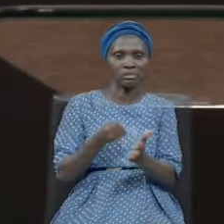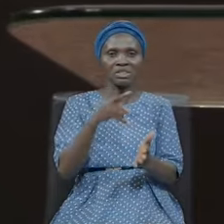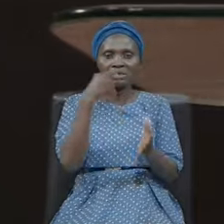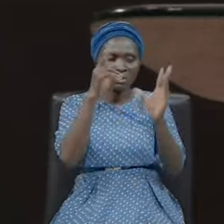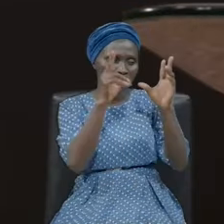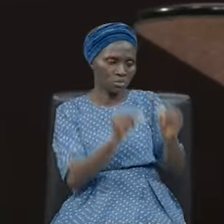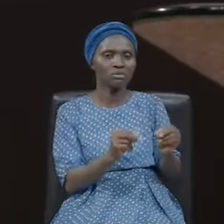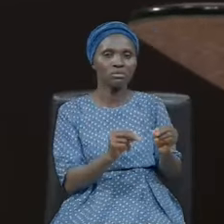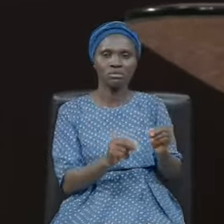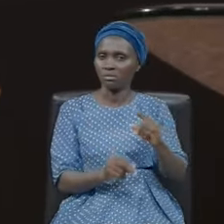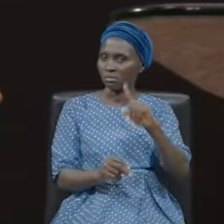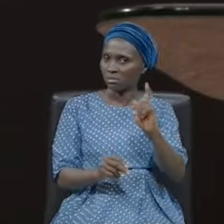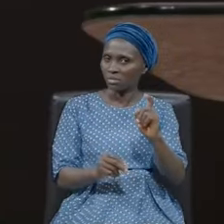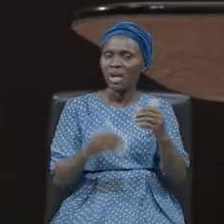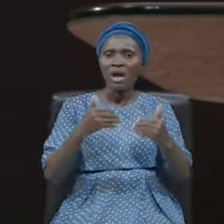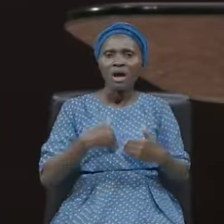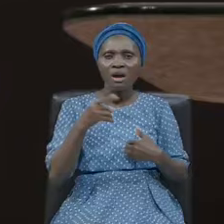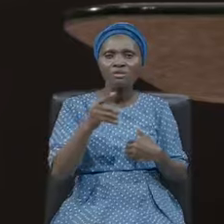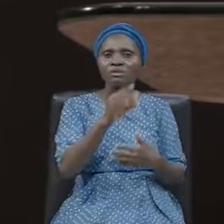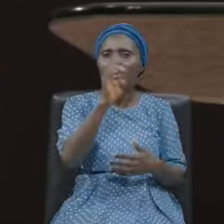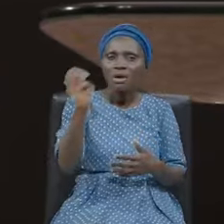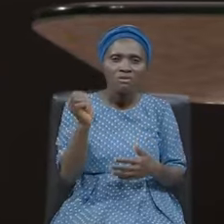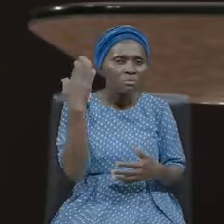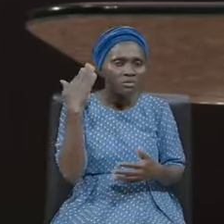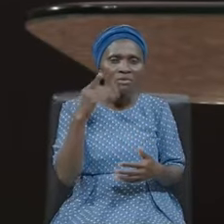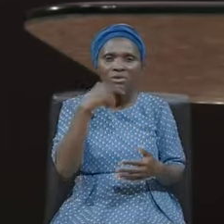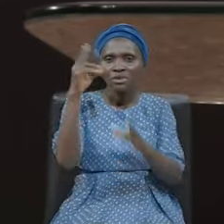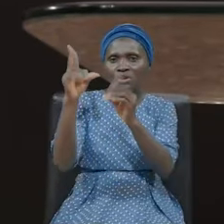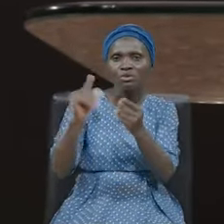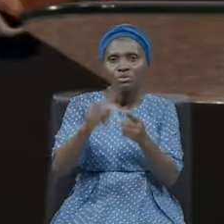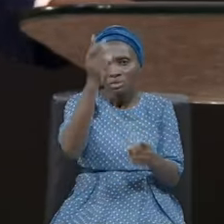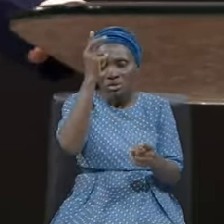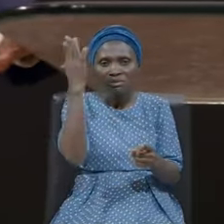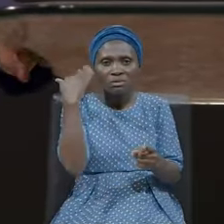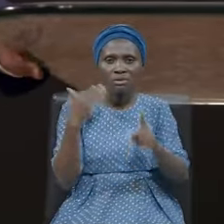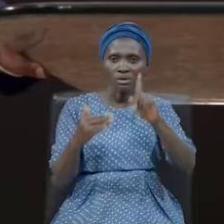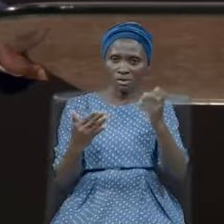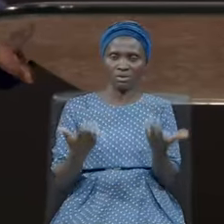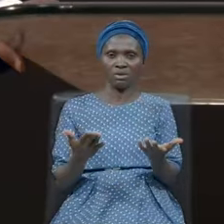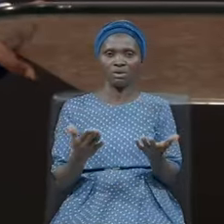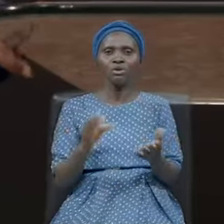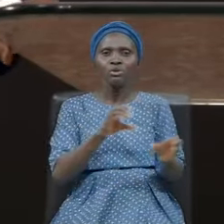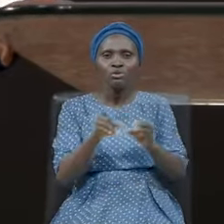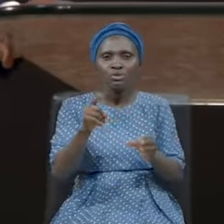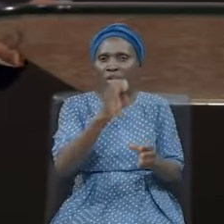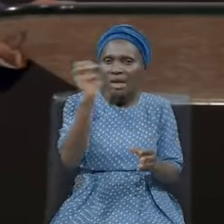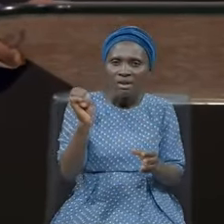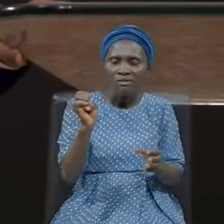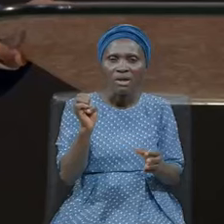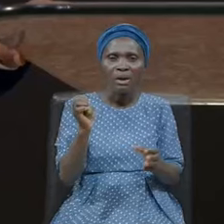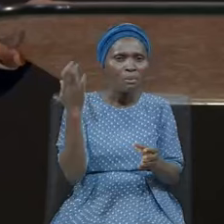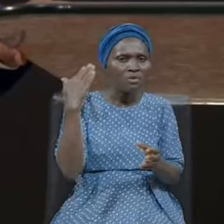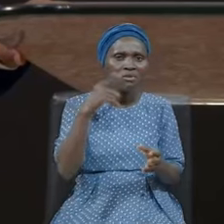Est-ce que vous avez une fois dit non au diable? Vous n'avez pas la grâce. Si vous n'avez pas la grâce, vous n'avez pas dit non. Avez-vous une fois dit non à